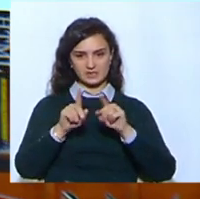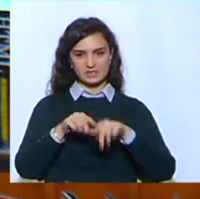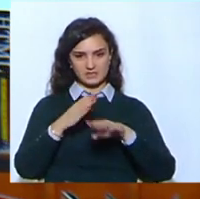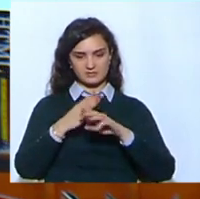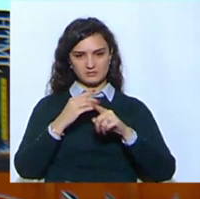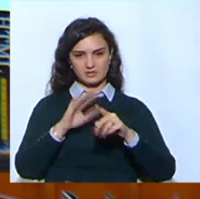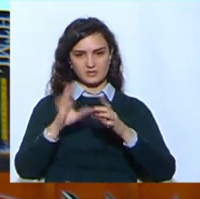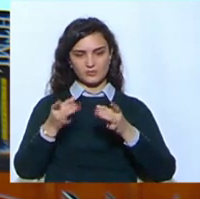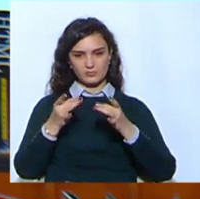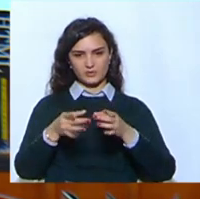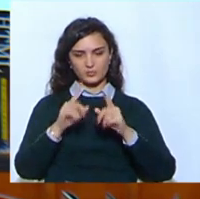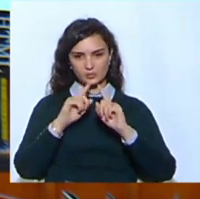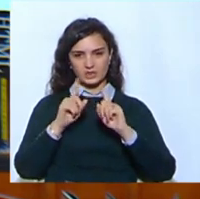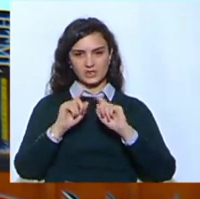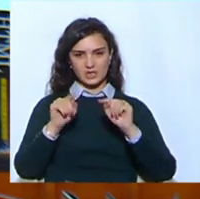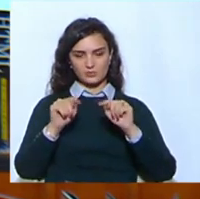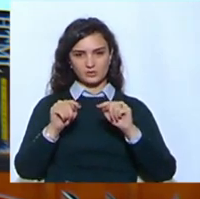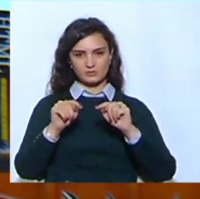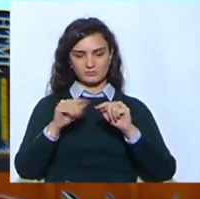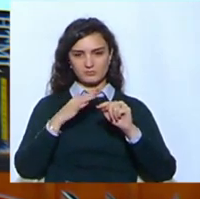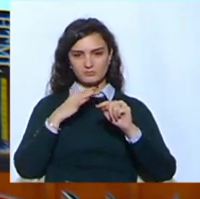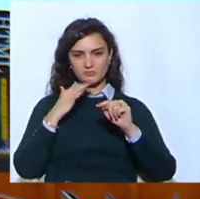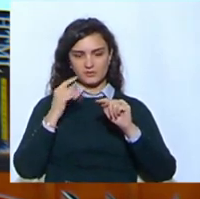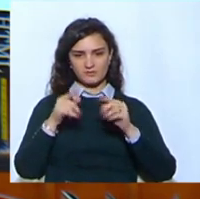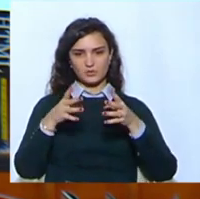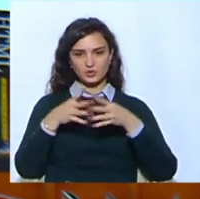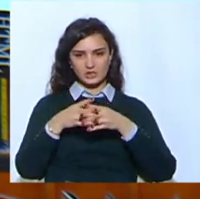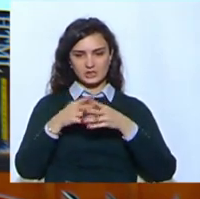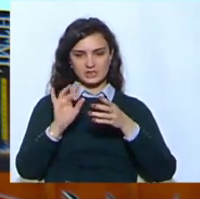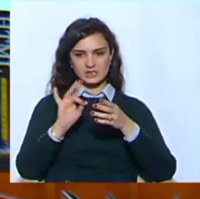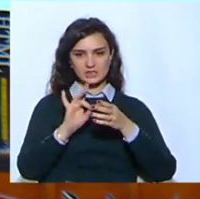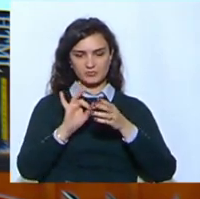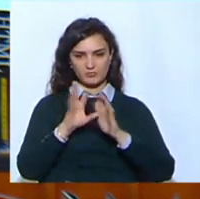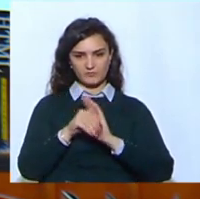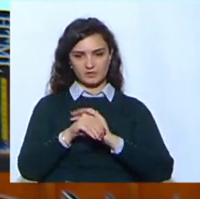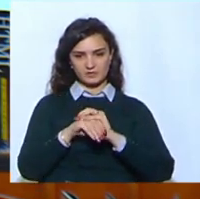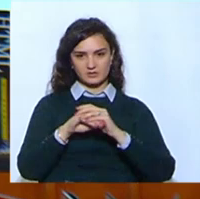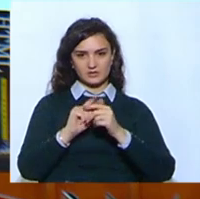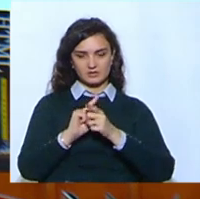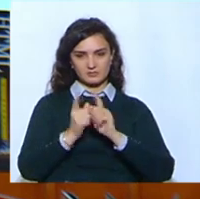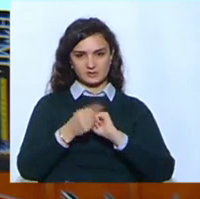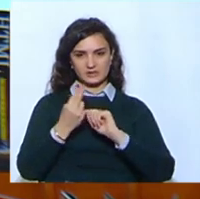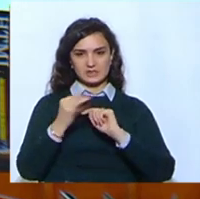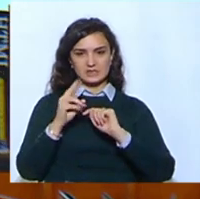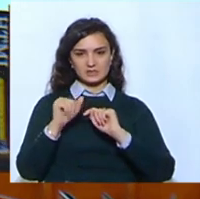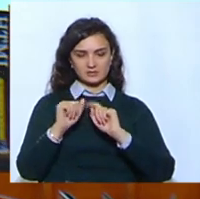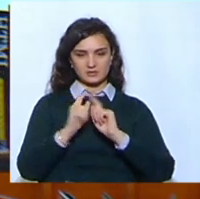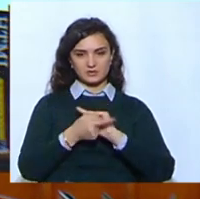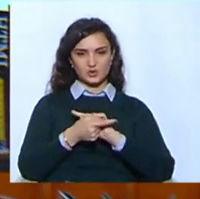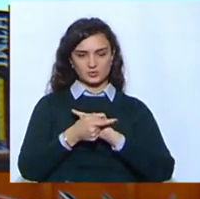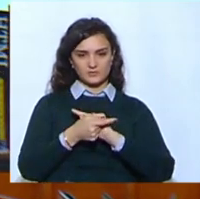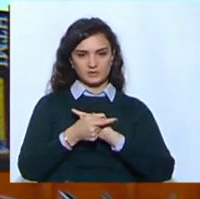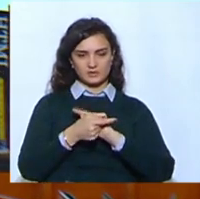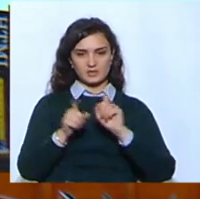არაუბრალოდ უნიკალური მრავალუჯერი ცხიმოვანი მჟავების წყარო, არამედ ცილის წყარო